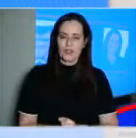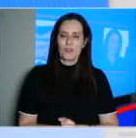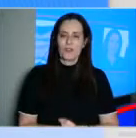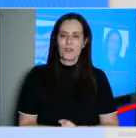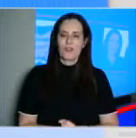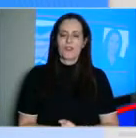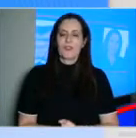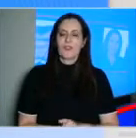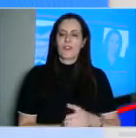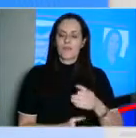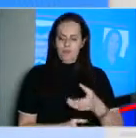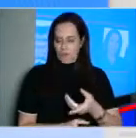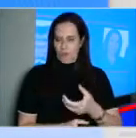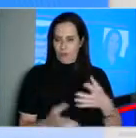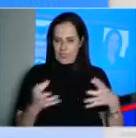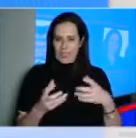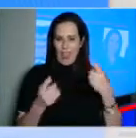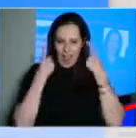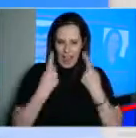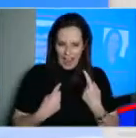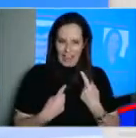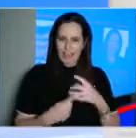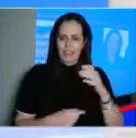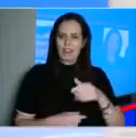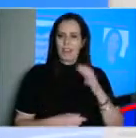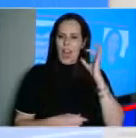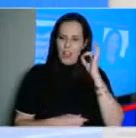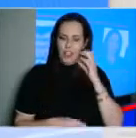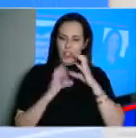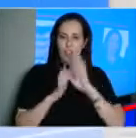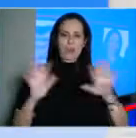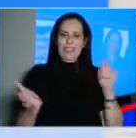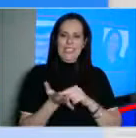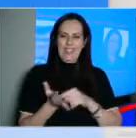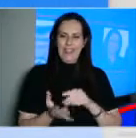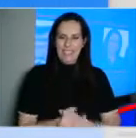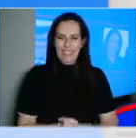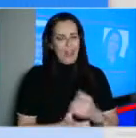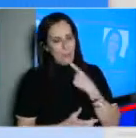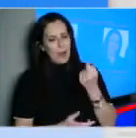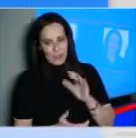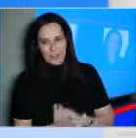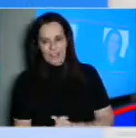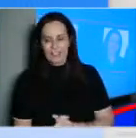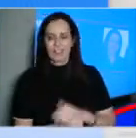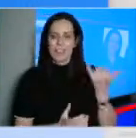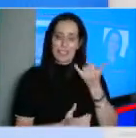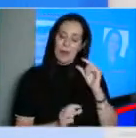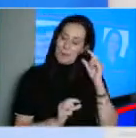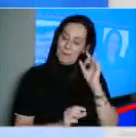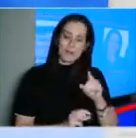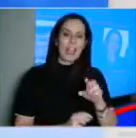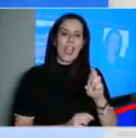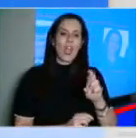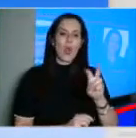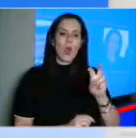הבת חסדיאל, יש את תקשורת מהמגזר החרדי, ערב טוב, מה שלומך? אופטימית, בלי סיבה. דיברנו על זה קצת, זה צריך כמינונים. רעות